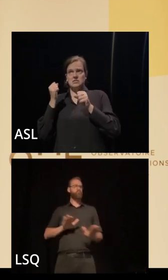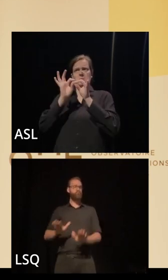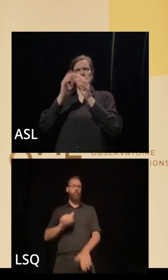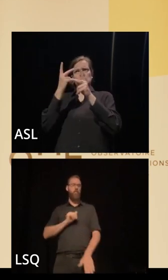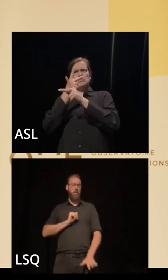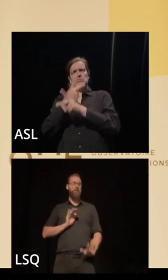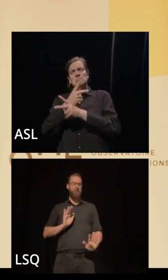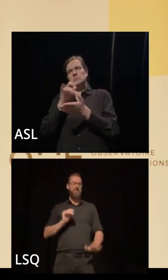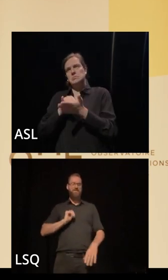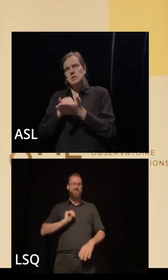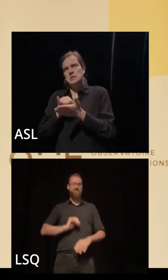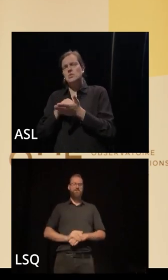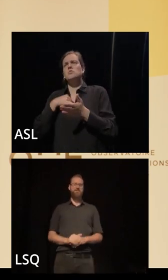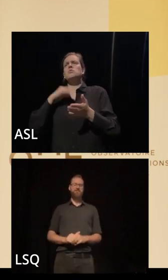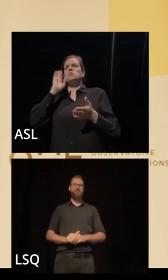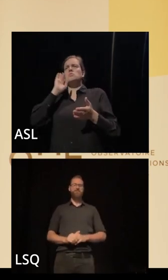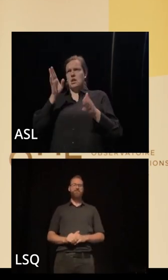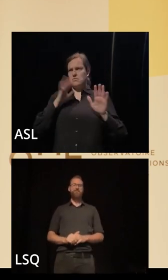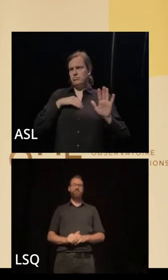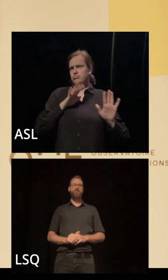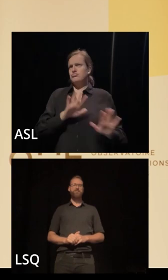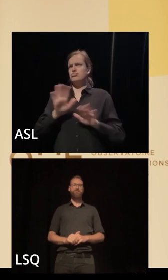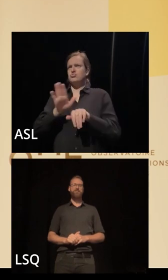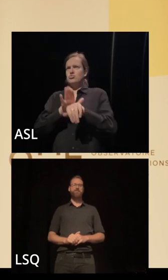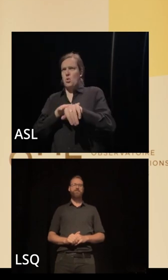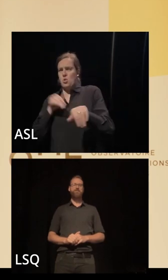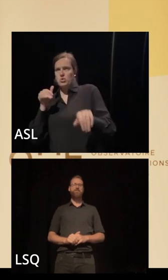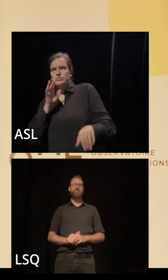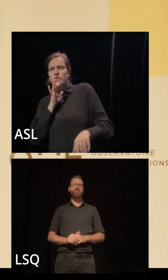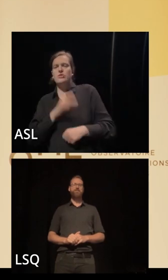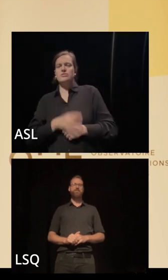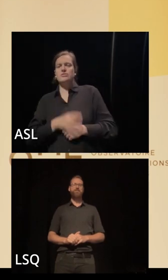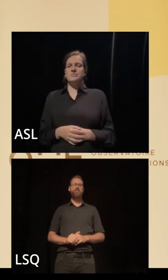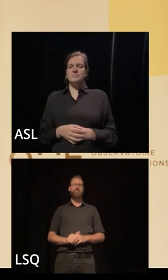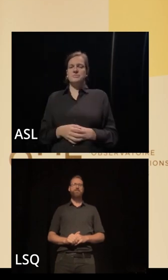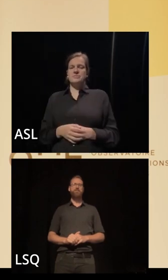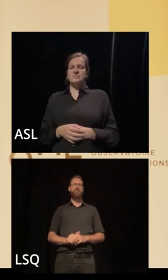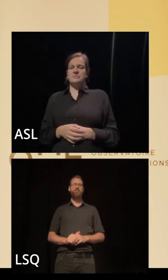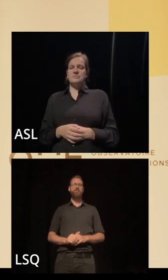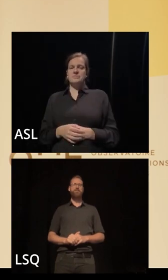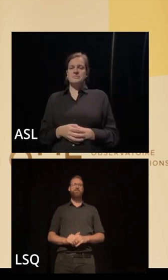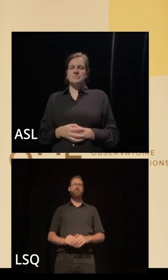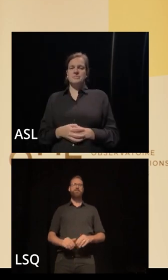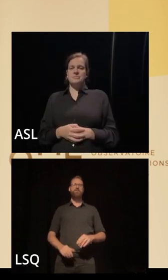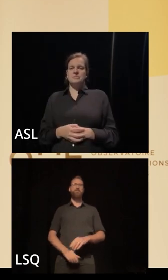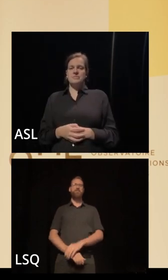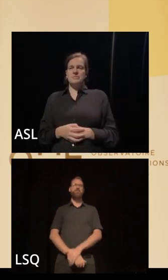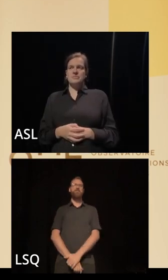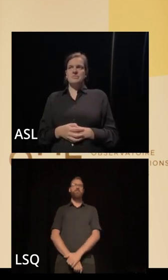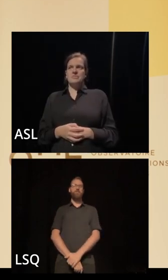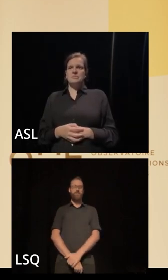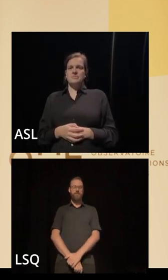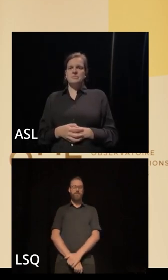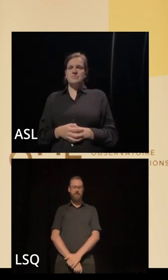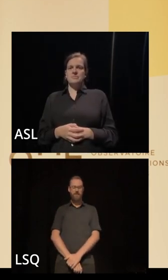dites-moi-le. En fait, moi aussi, j'avais une présentation...